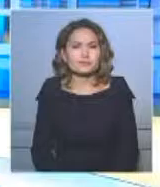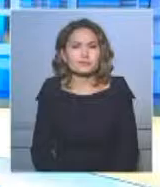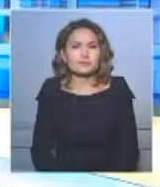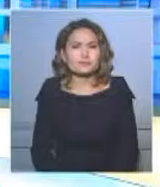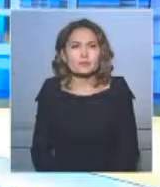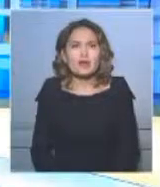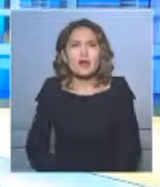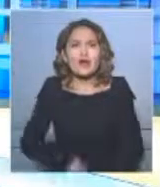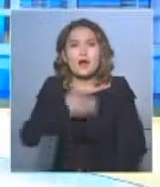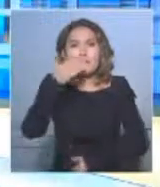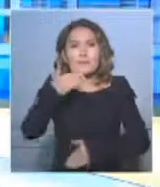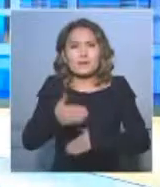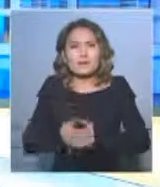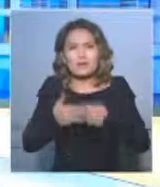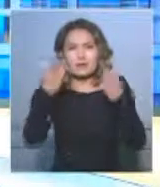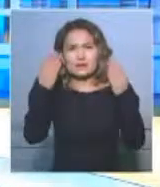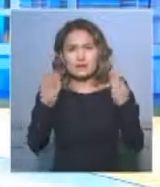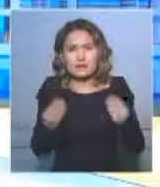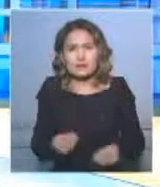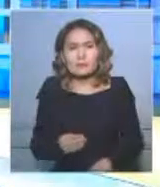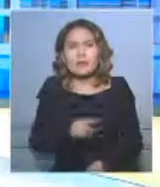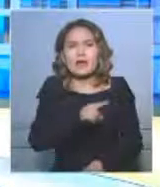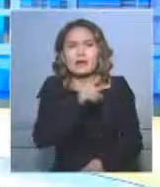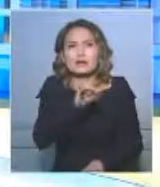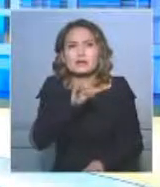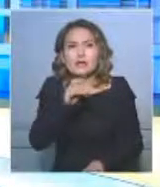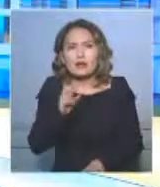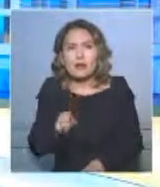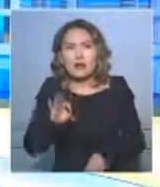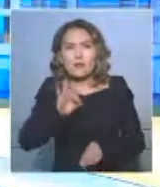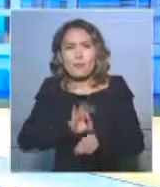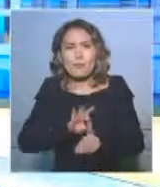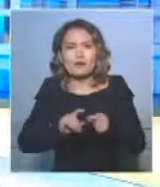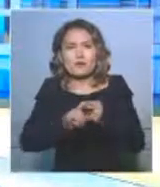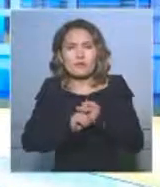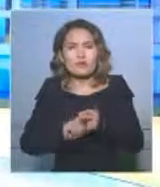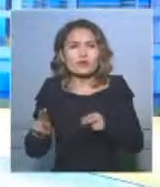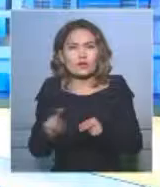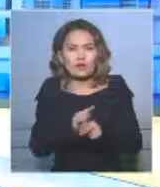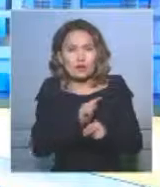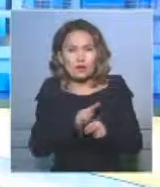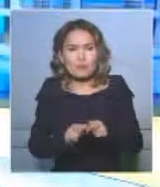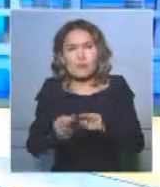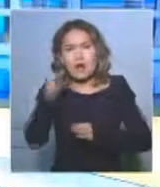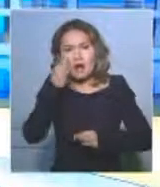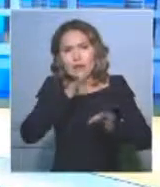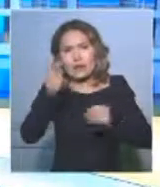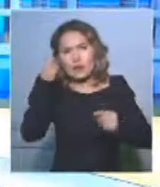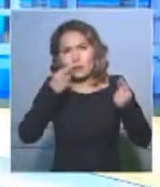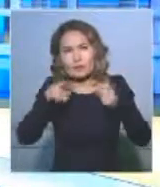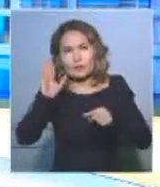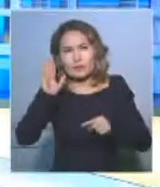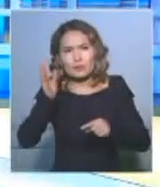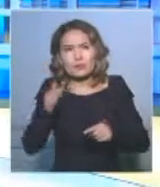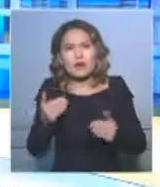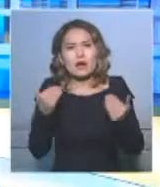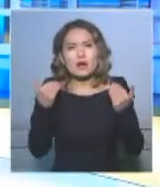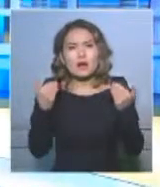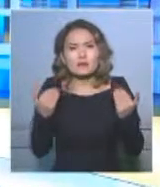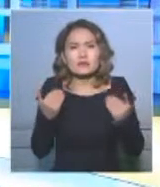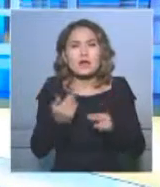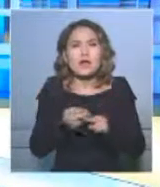Жақын күндері Зика індетіне қарсы вакцина табылып қалуы мүмкін. Бұл туралы Үндістанның фармацевтикалық компаниясы хабарлады. Мамандардың